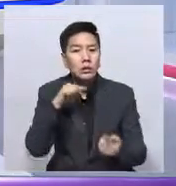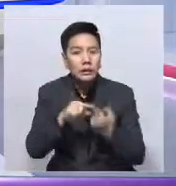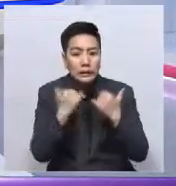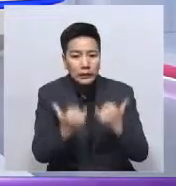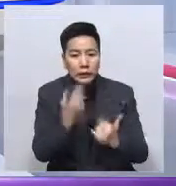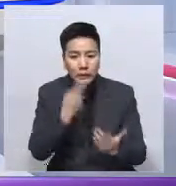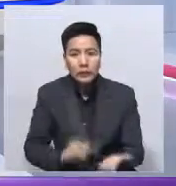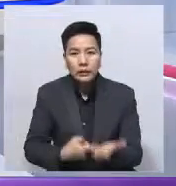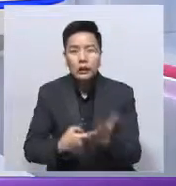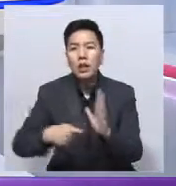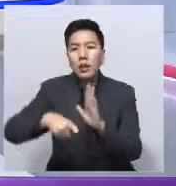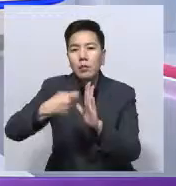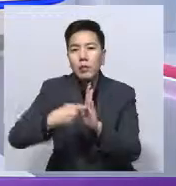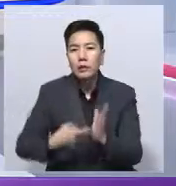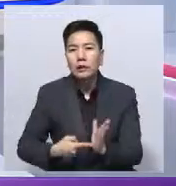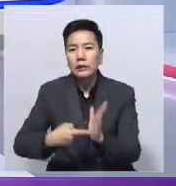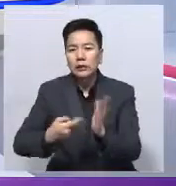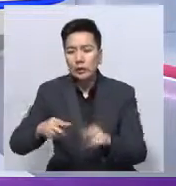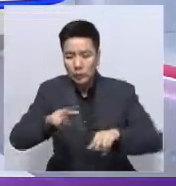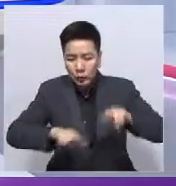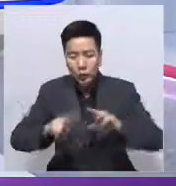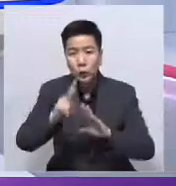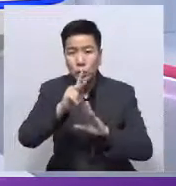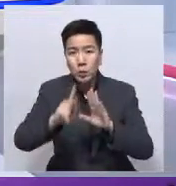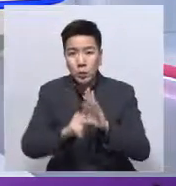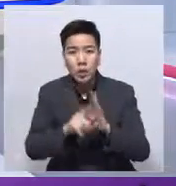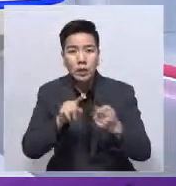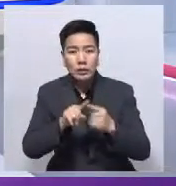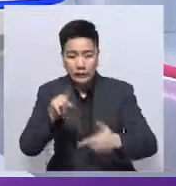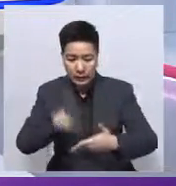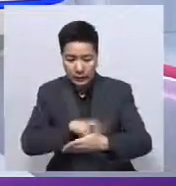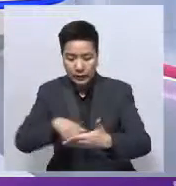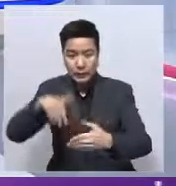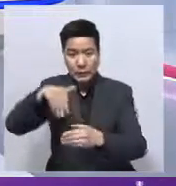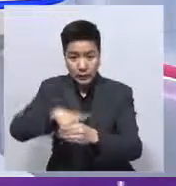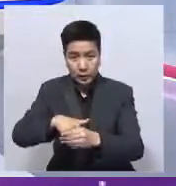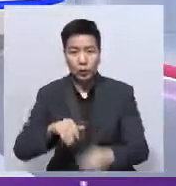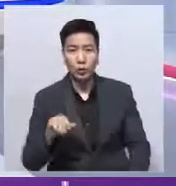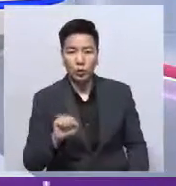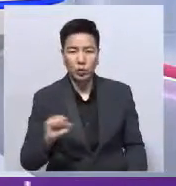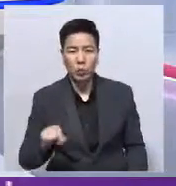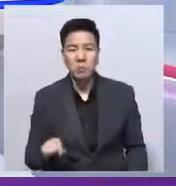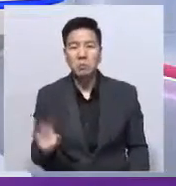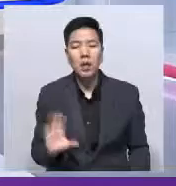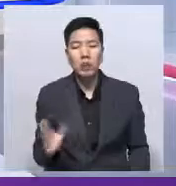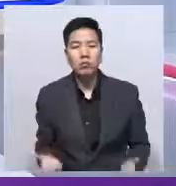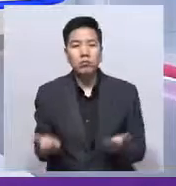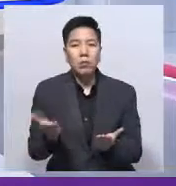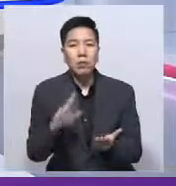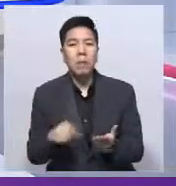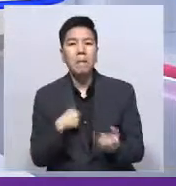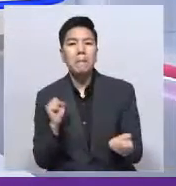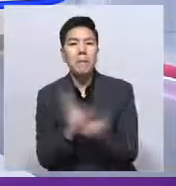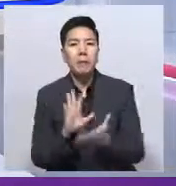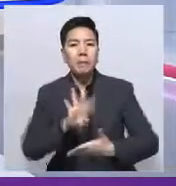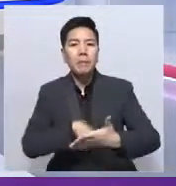แล้วนะคะพร้อมทั้งแจงเหตุที่ไม่ยื่นวินิจฉัยร่างกฎหมายว่าด้วยการเลือกตั้งสมาชิกสภาผู้แทนราษฎรหรือว่าสส.ด้วยเพื่อไม่ให้ก